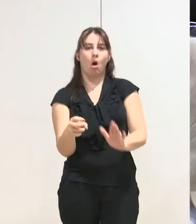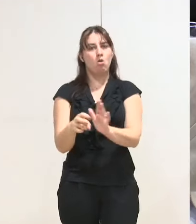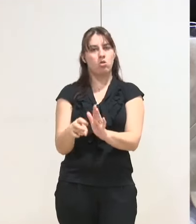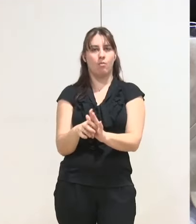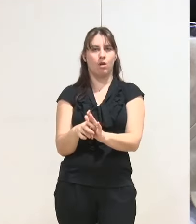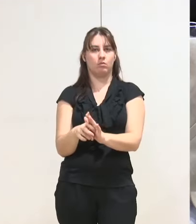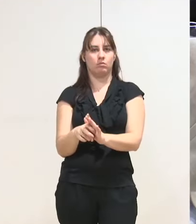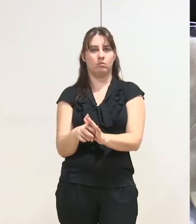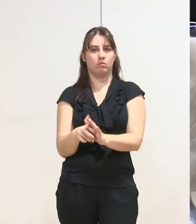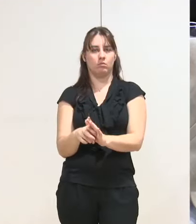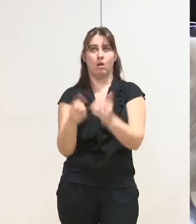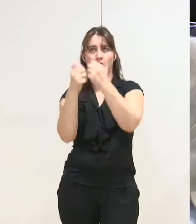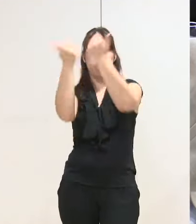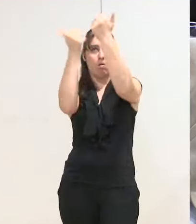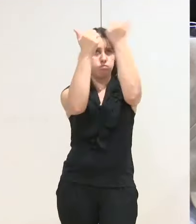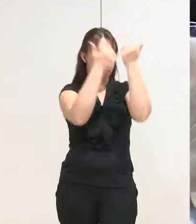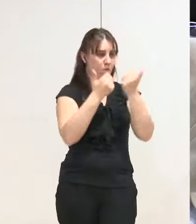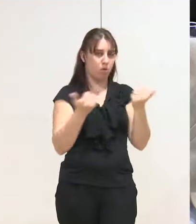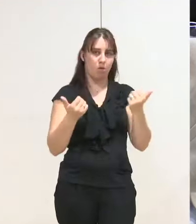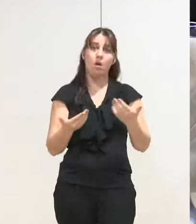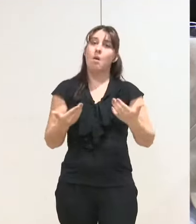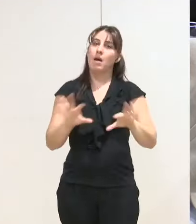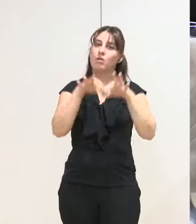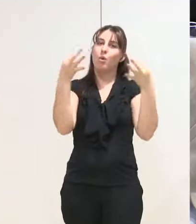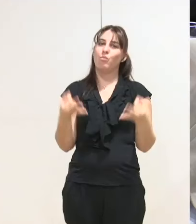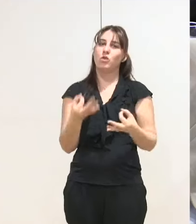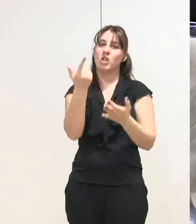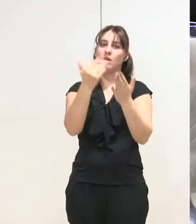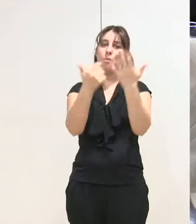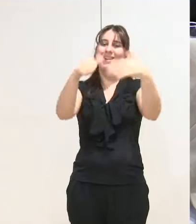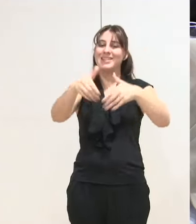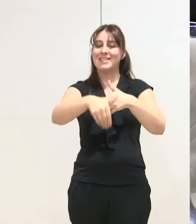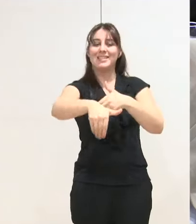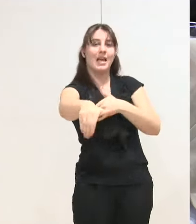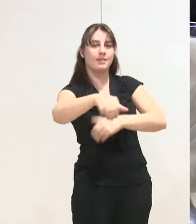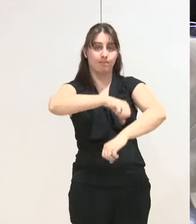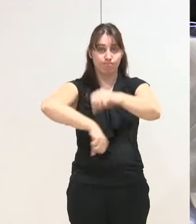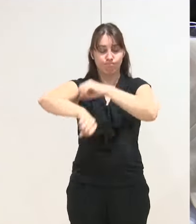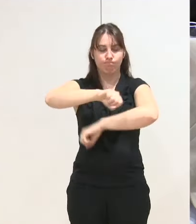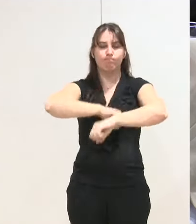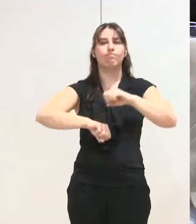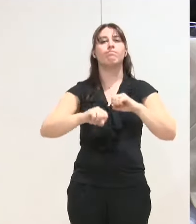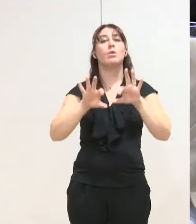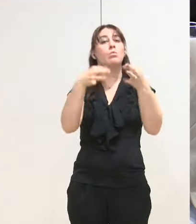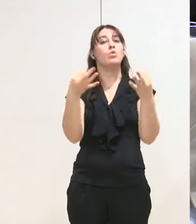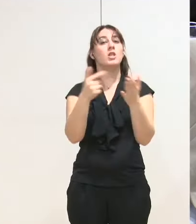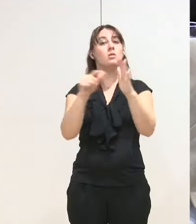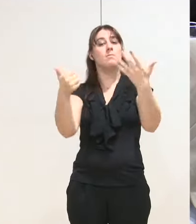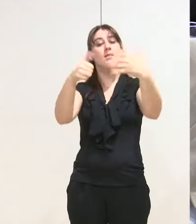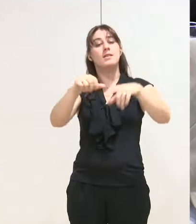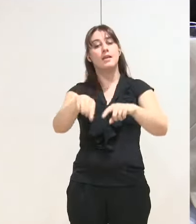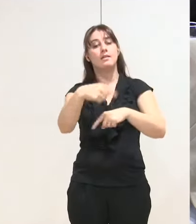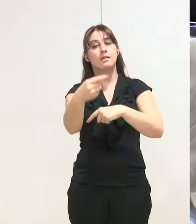Grenoble mais c'est maintenant la construction du budget 2016 qui est devant nous budget 2016 qui verra pour la